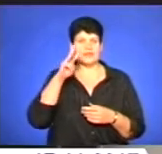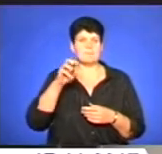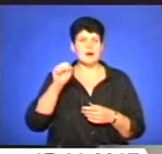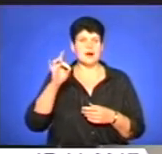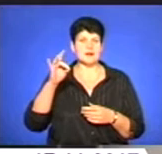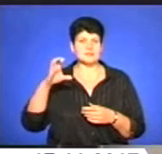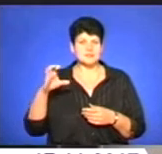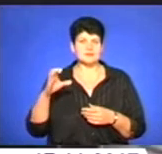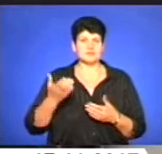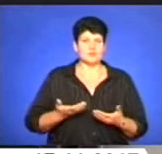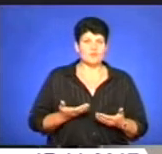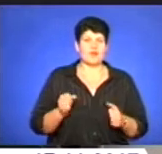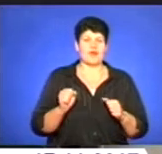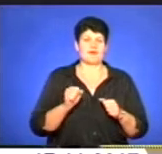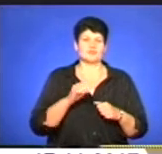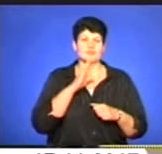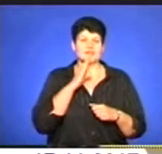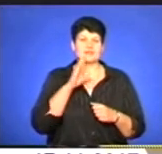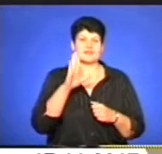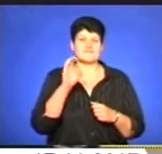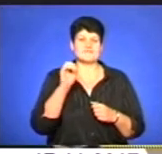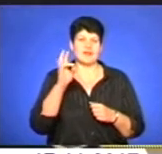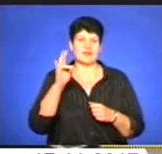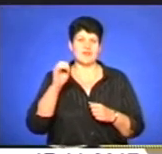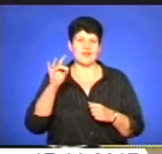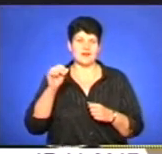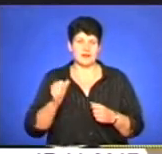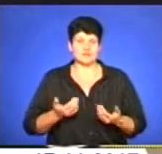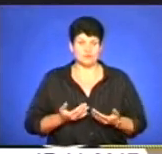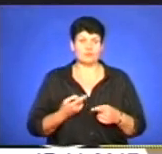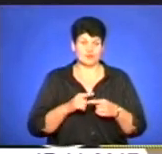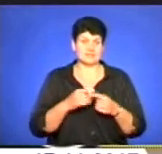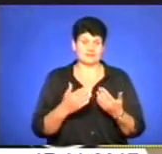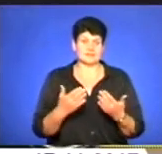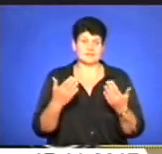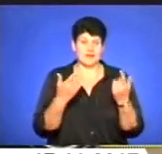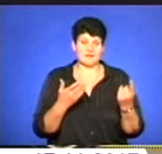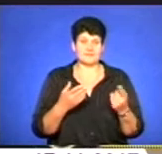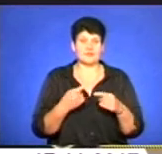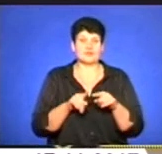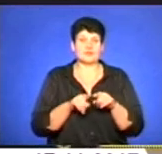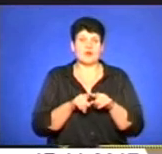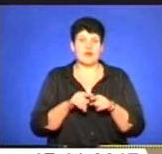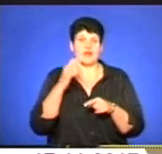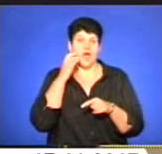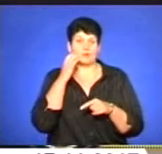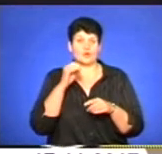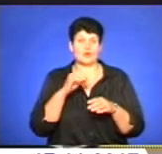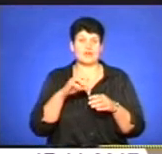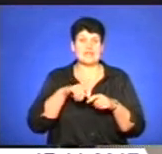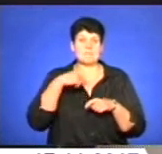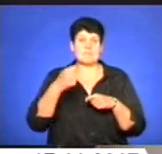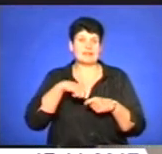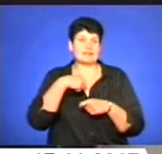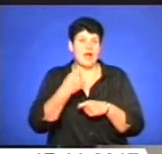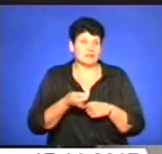Венери, тому про це, можливо, і вистава. До речі, це як яблука і банани, але вони перемішані в